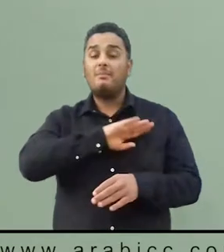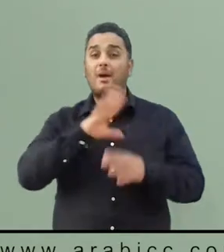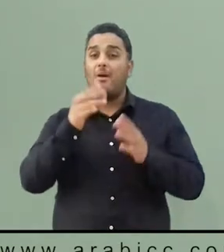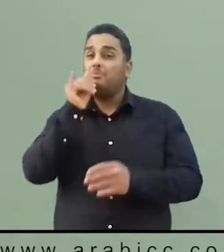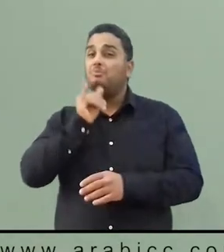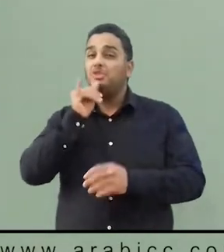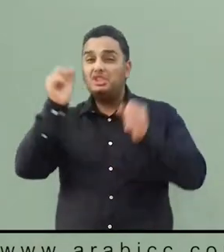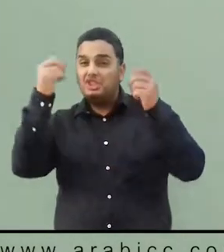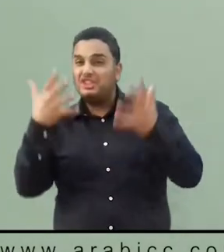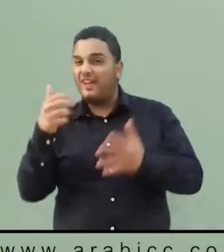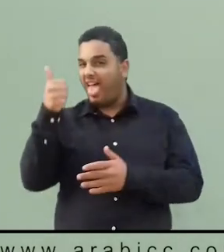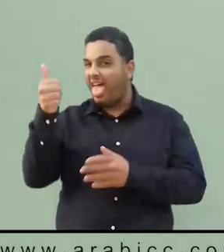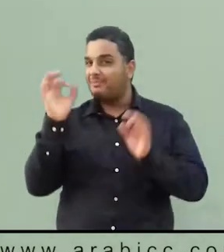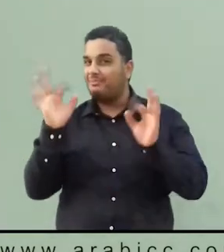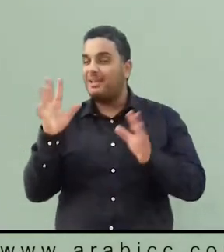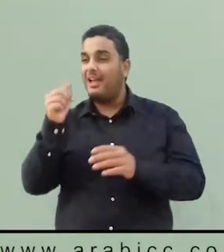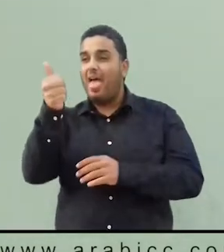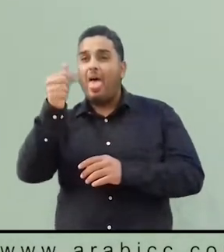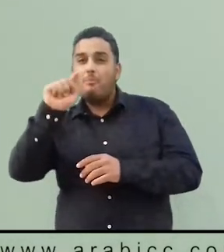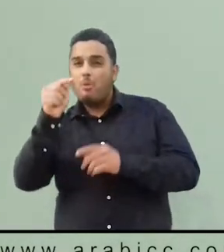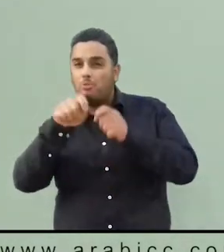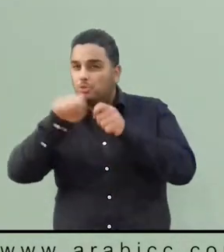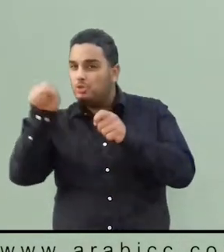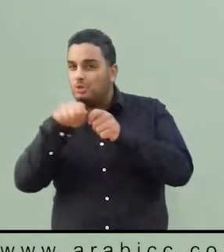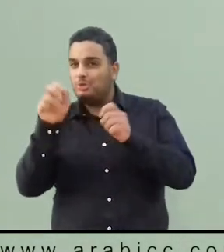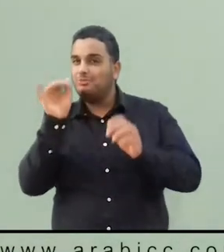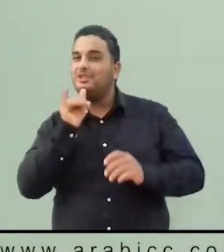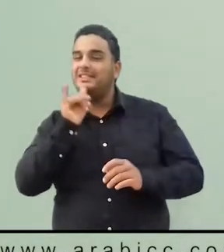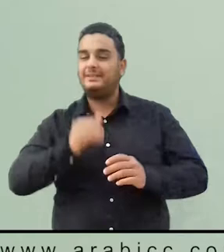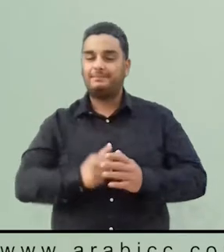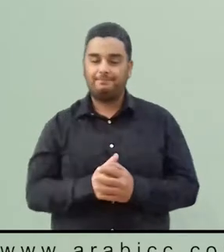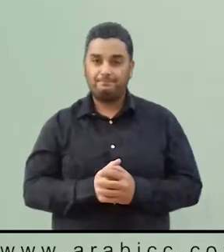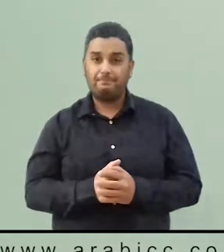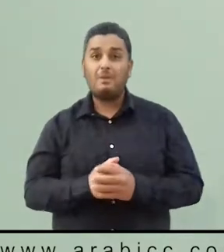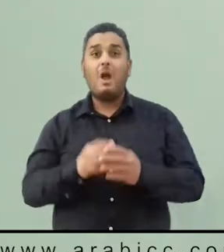Elle commence par un petit chiffre 1 d'un point de mesure.